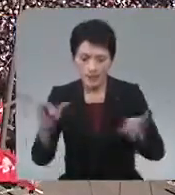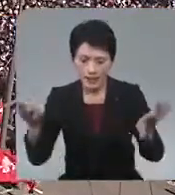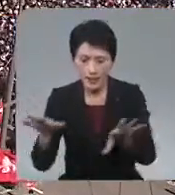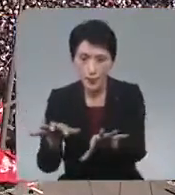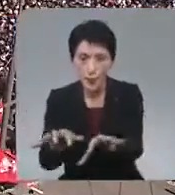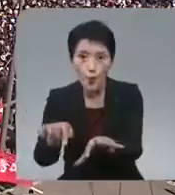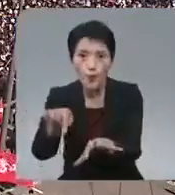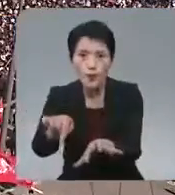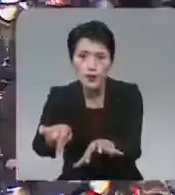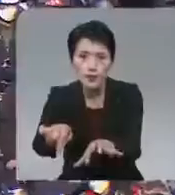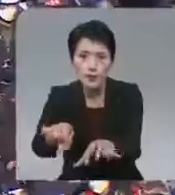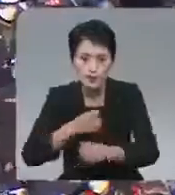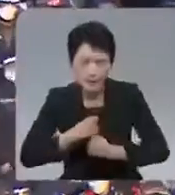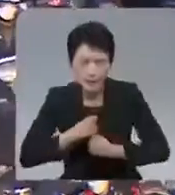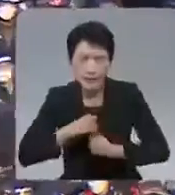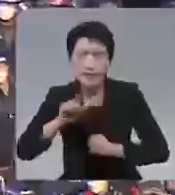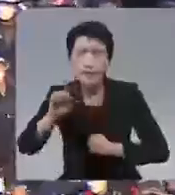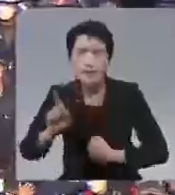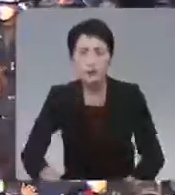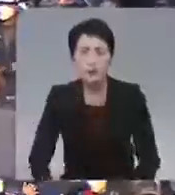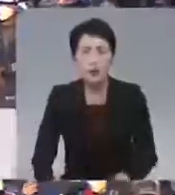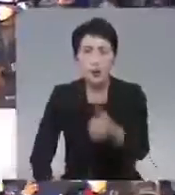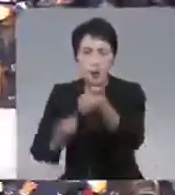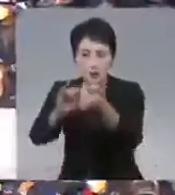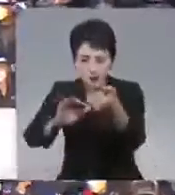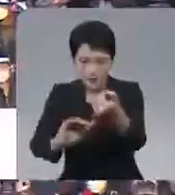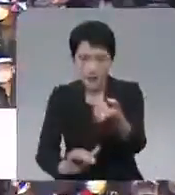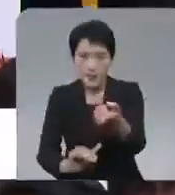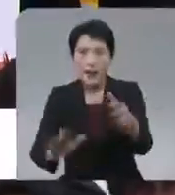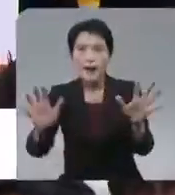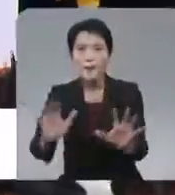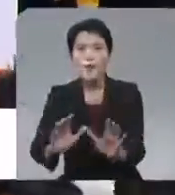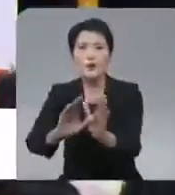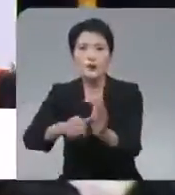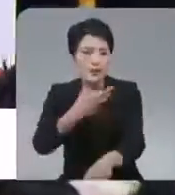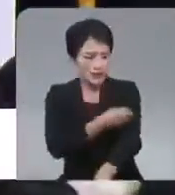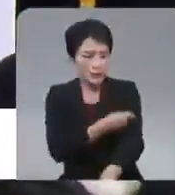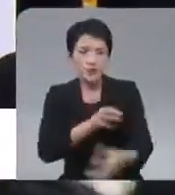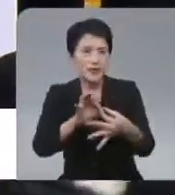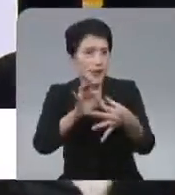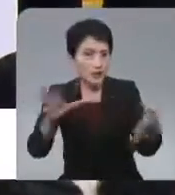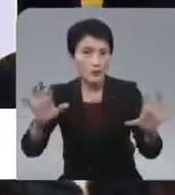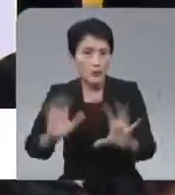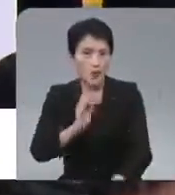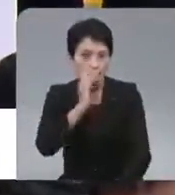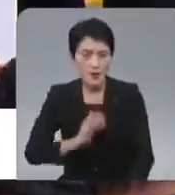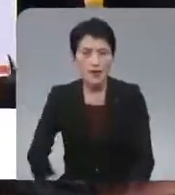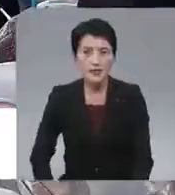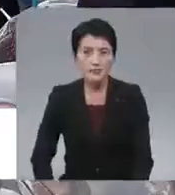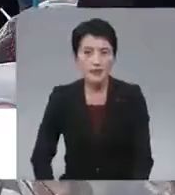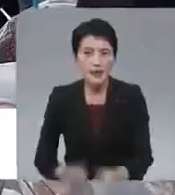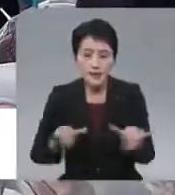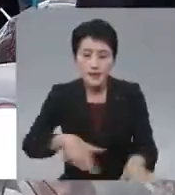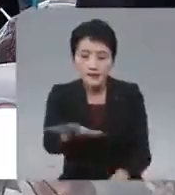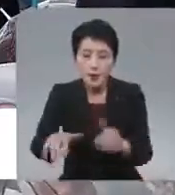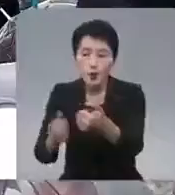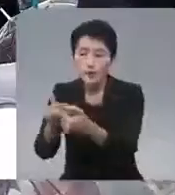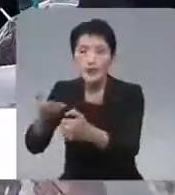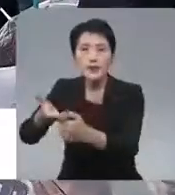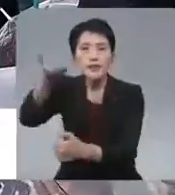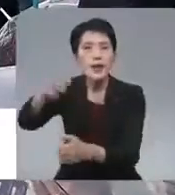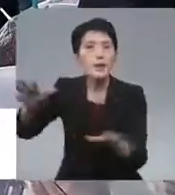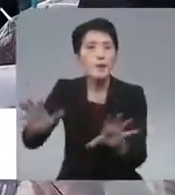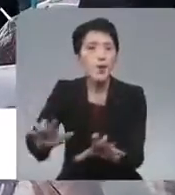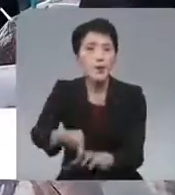условиях резкого роста числа новых случаев купить 19 количество больных в тяжелом и критическом состоянии